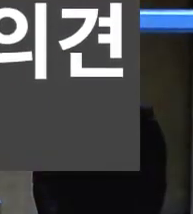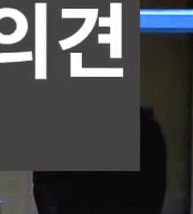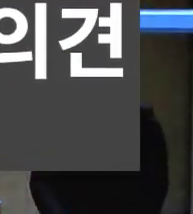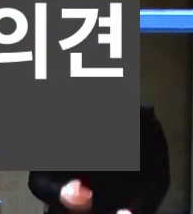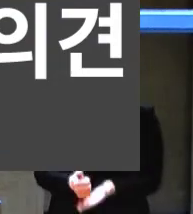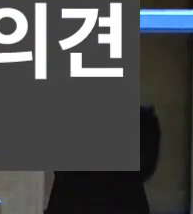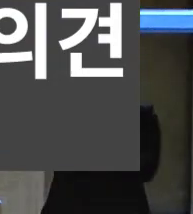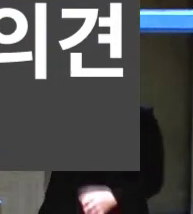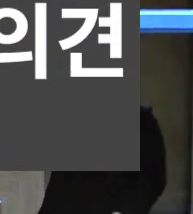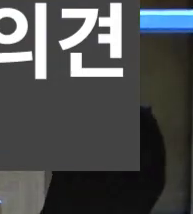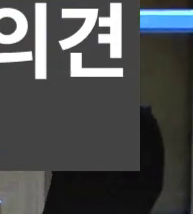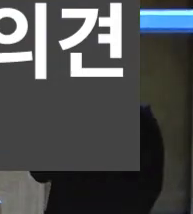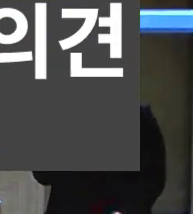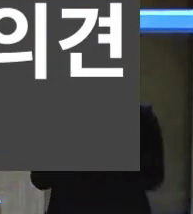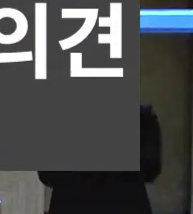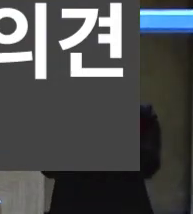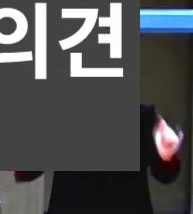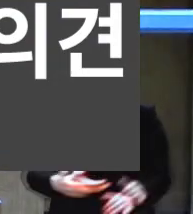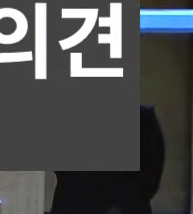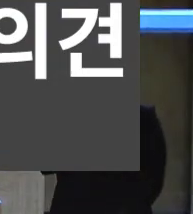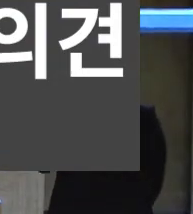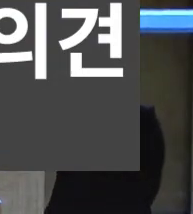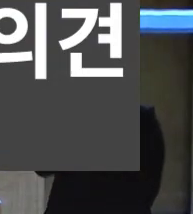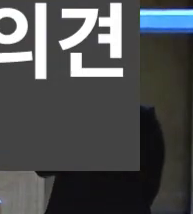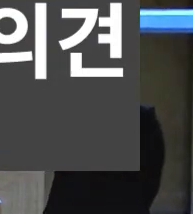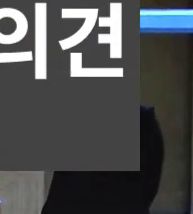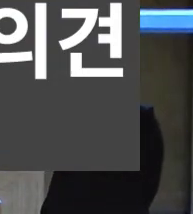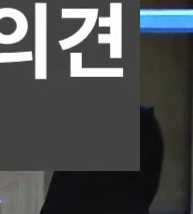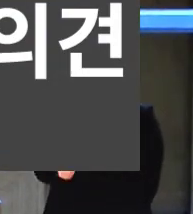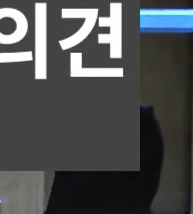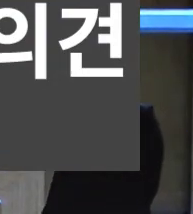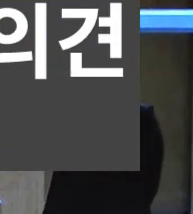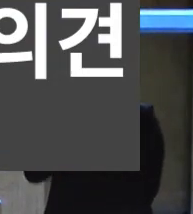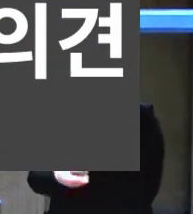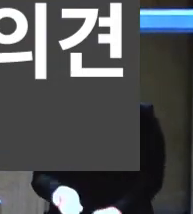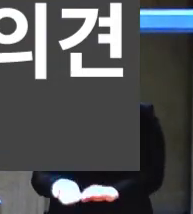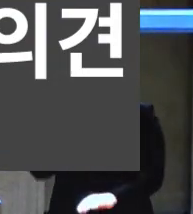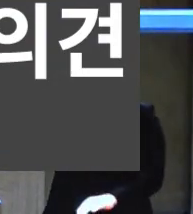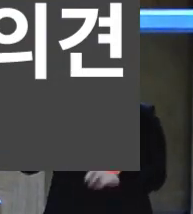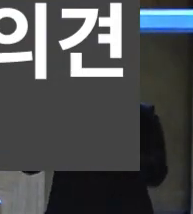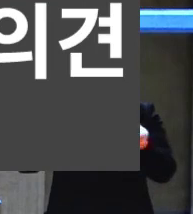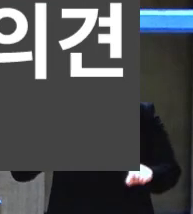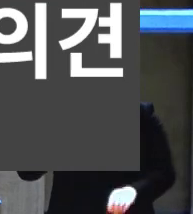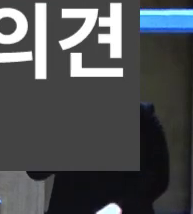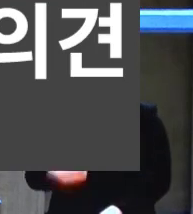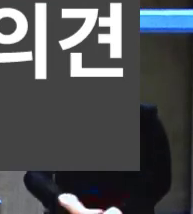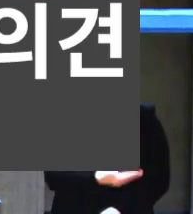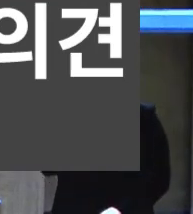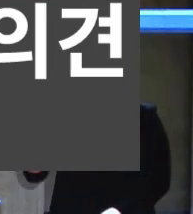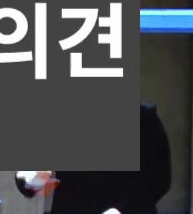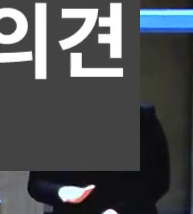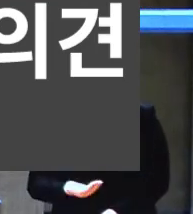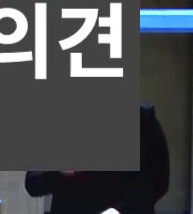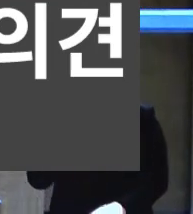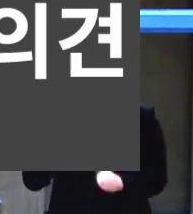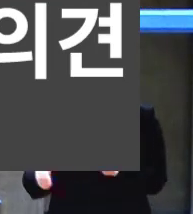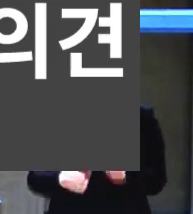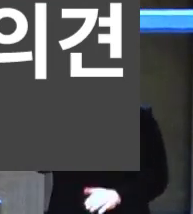존경하는 1,400만 경기도민 여러분, 남경순 부장님과 홍대 동료 의원 여러분, 윤석열